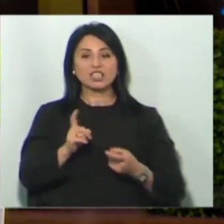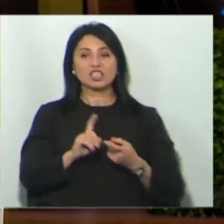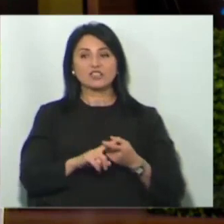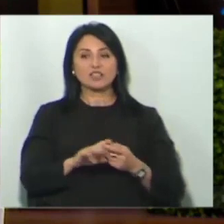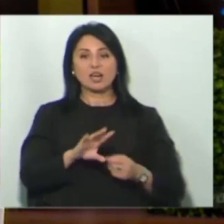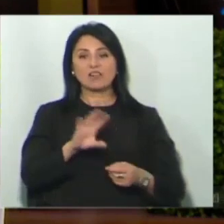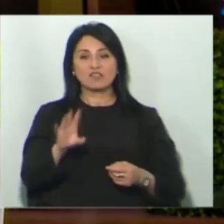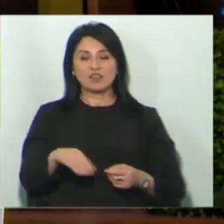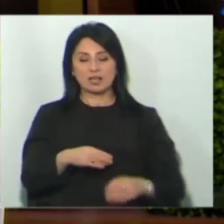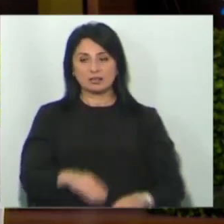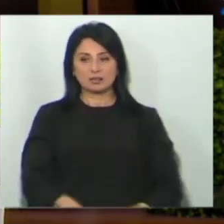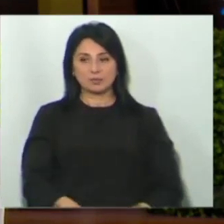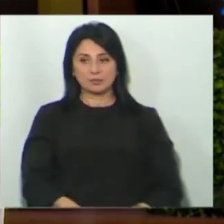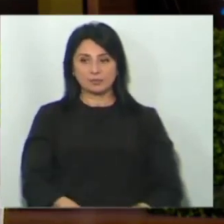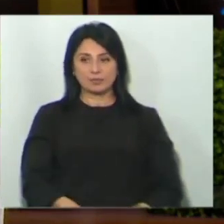შეეხება ყველაზე